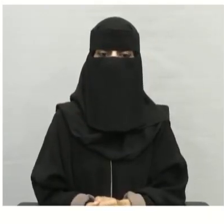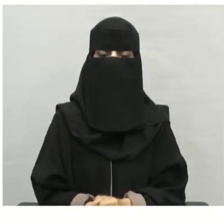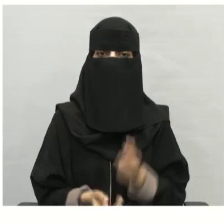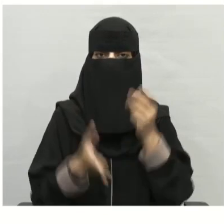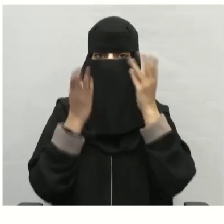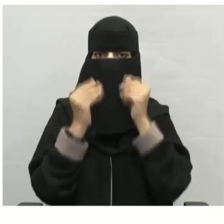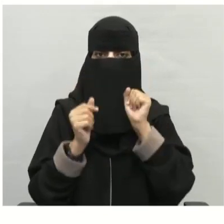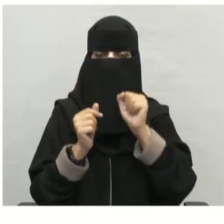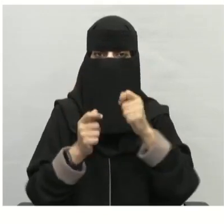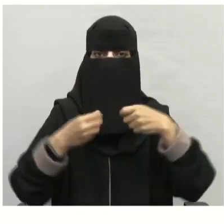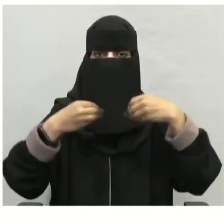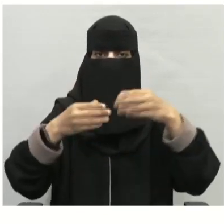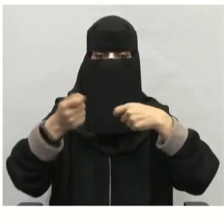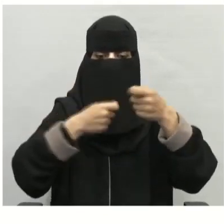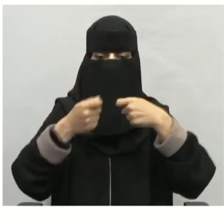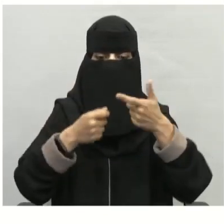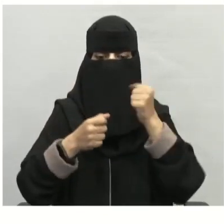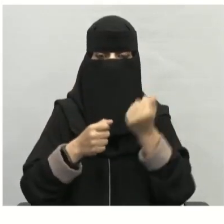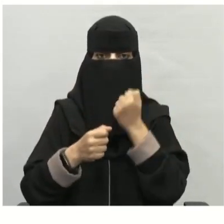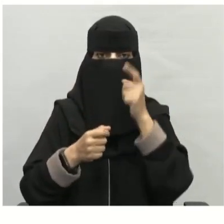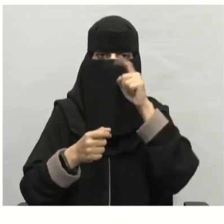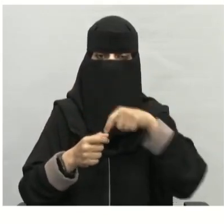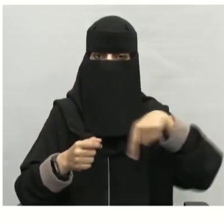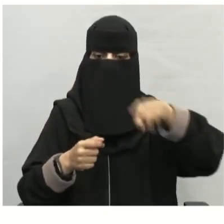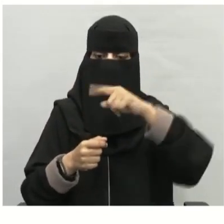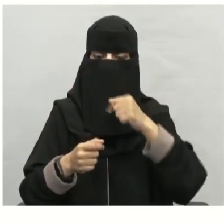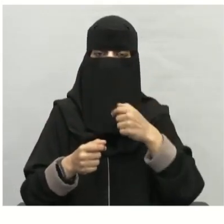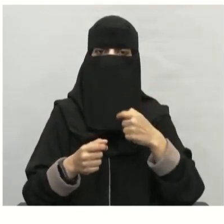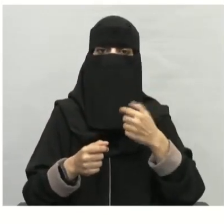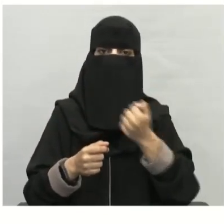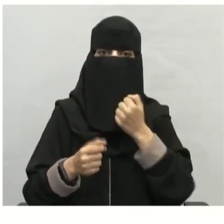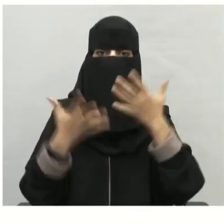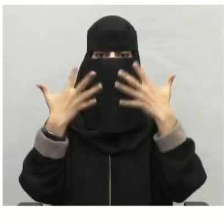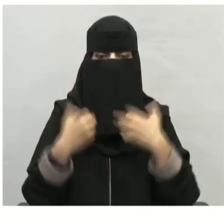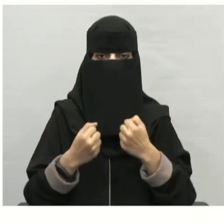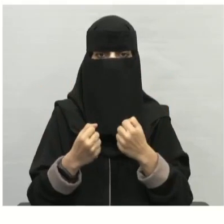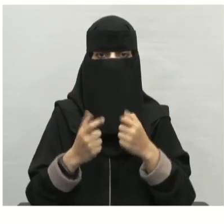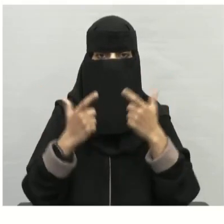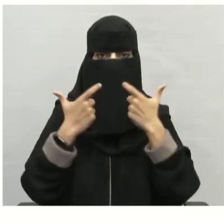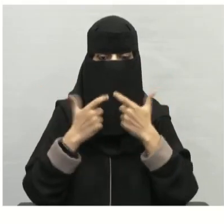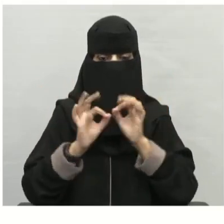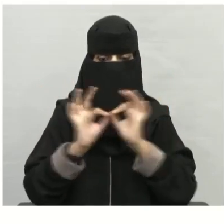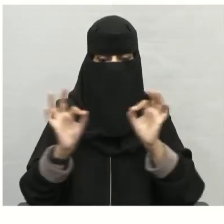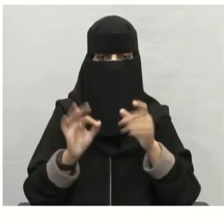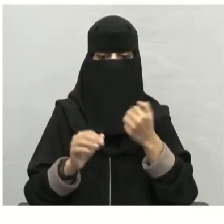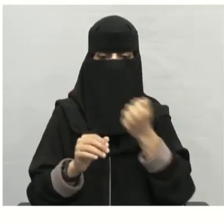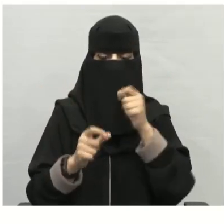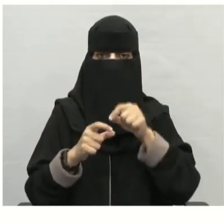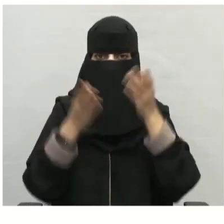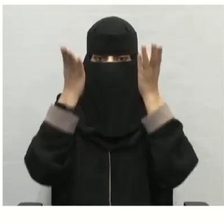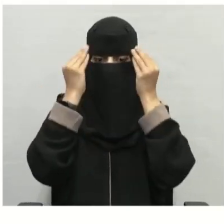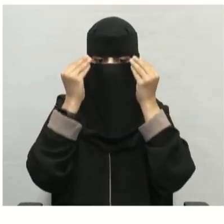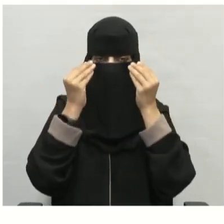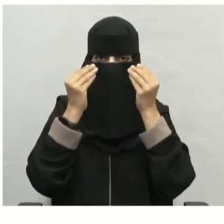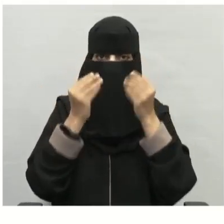تعلمنا حقوق المستهلك وهي الحقوق الواجبه لنا مثل حق السلامه والامان الحق في المعرفه